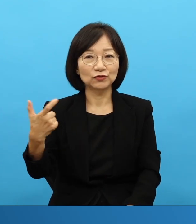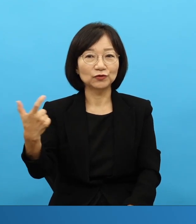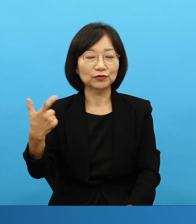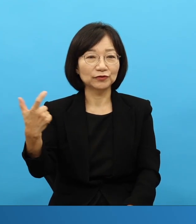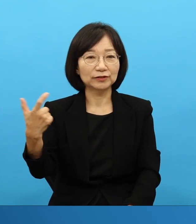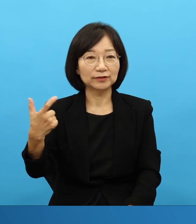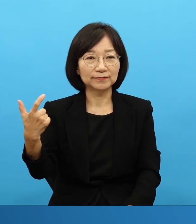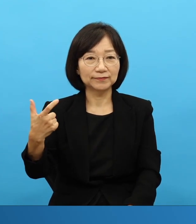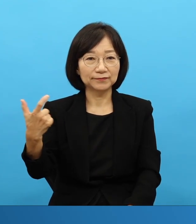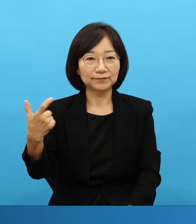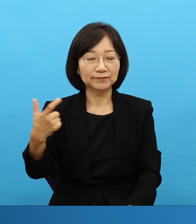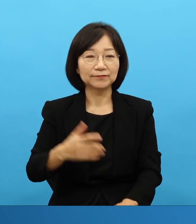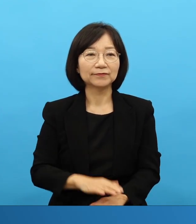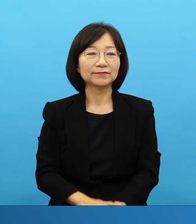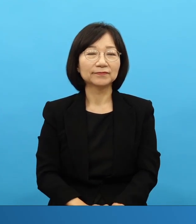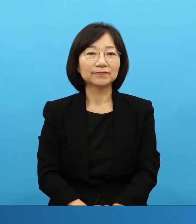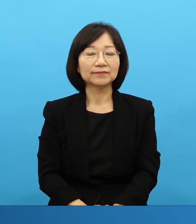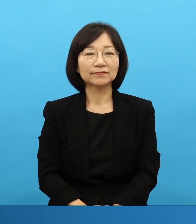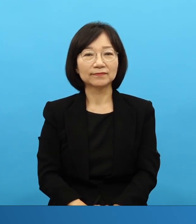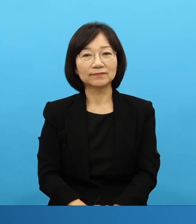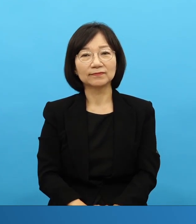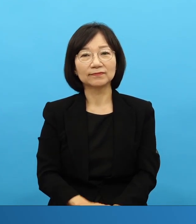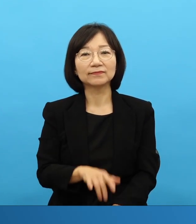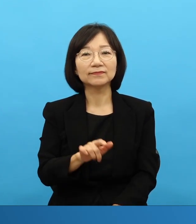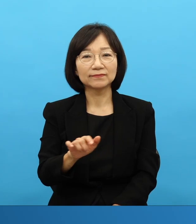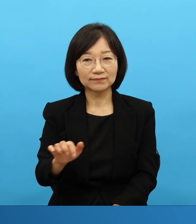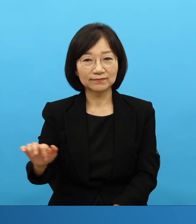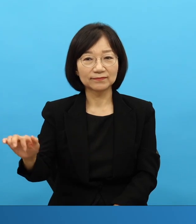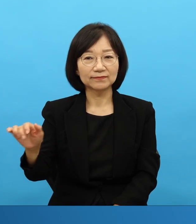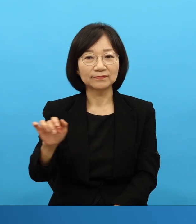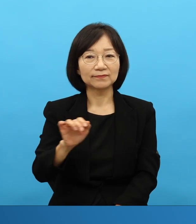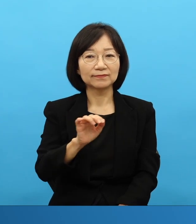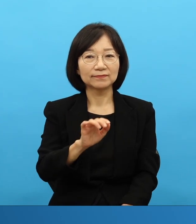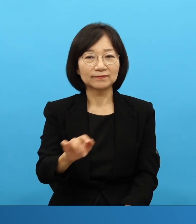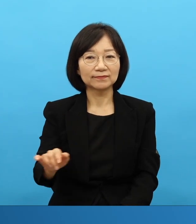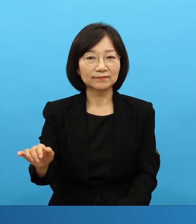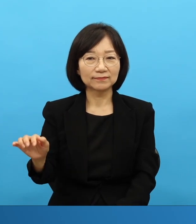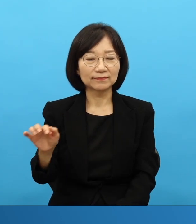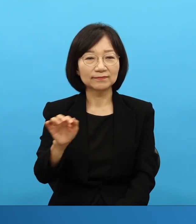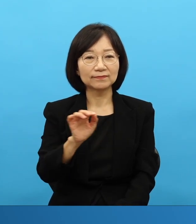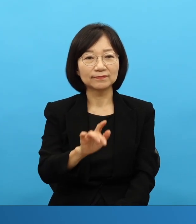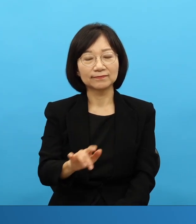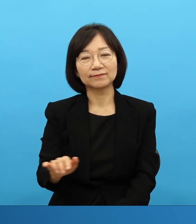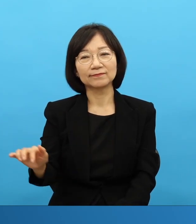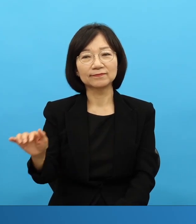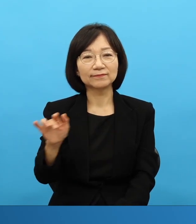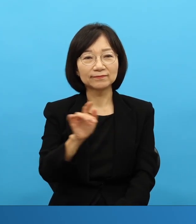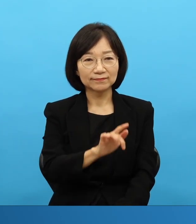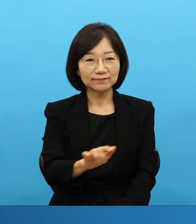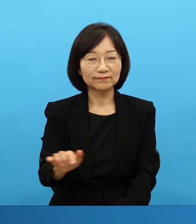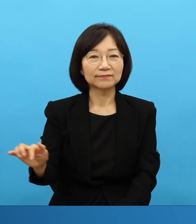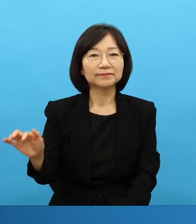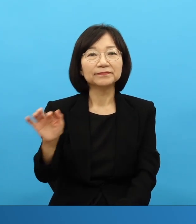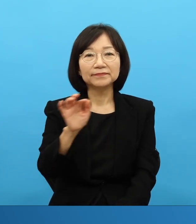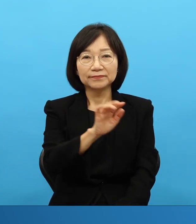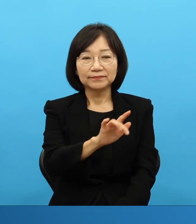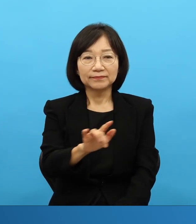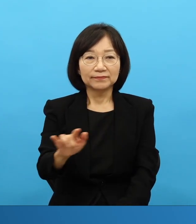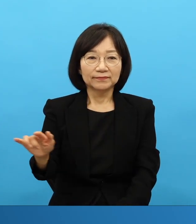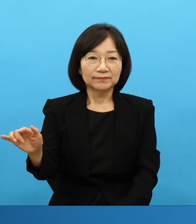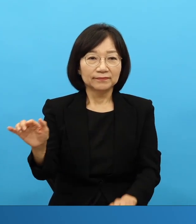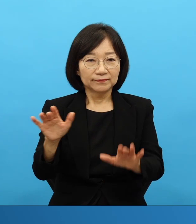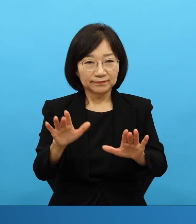없으시니이다. 내가 주의 영을 떠나 어디로 가며 주의 앞에서 어디로 피하리이까. 내가 하늘에